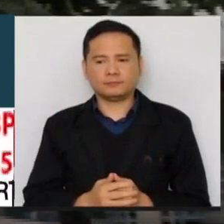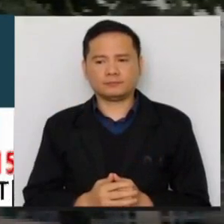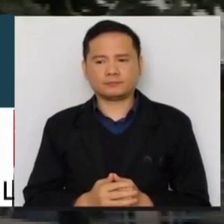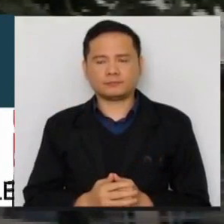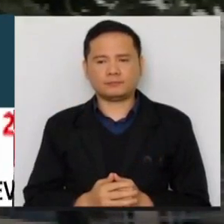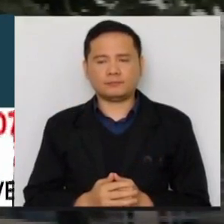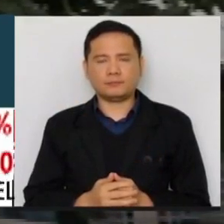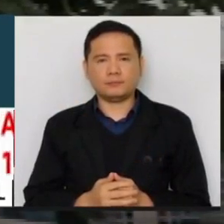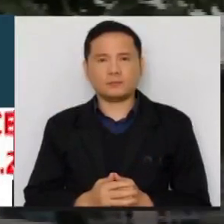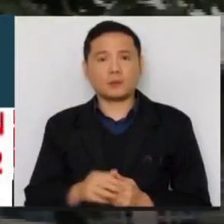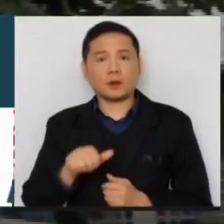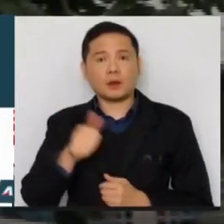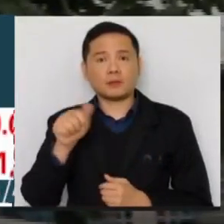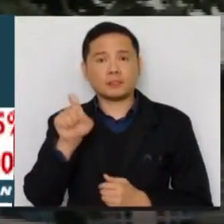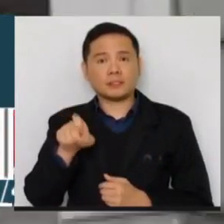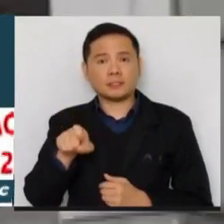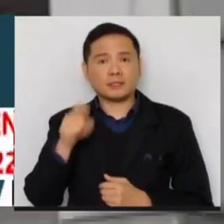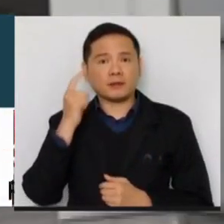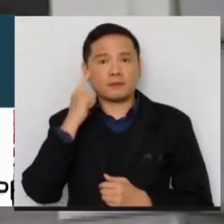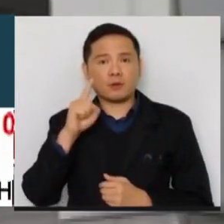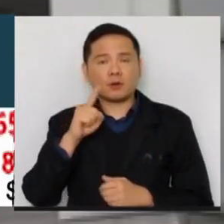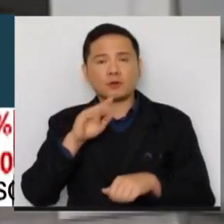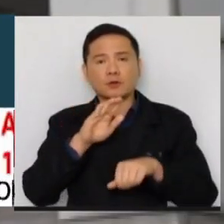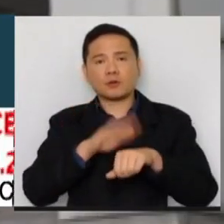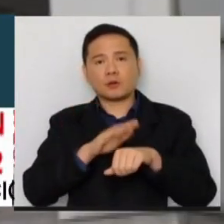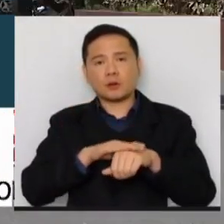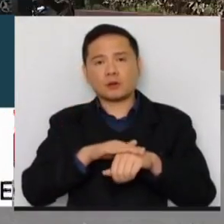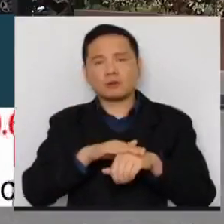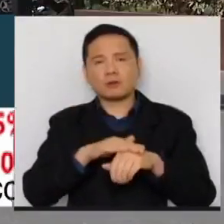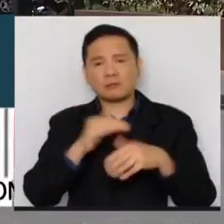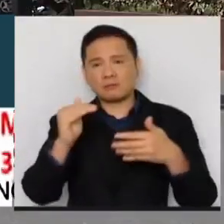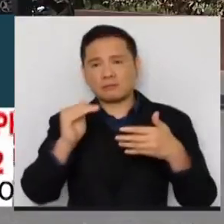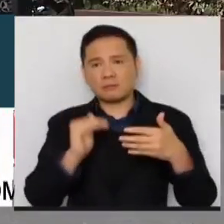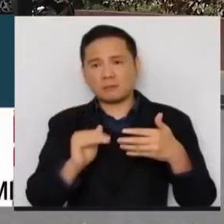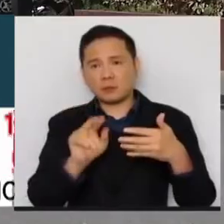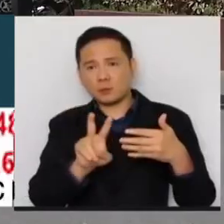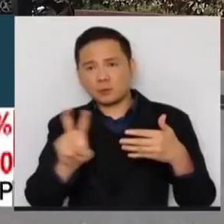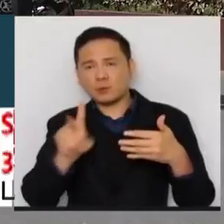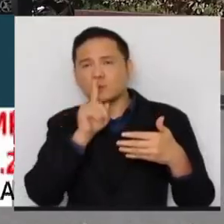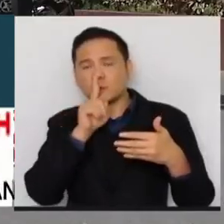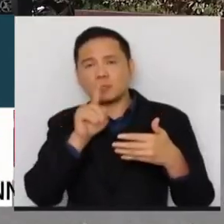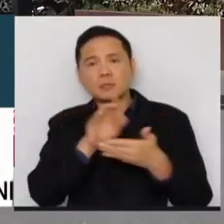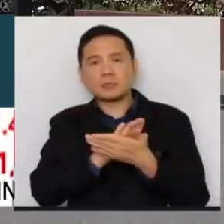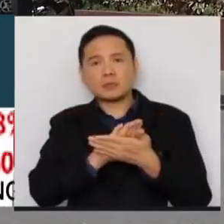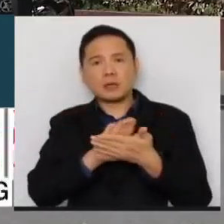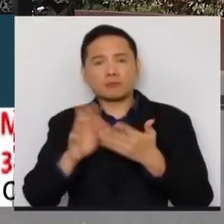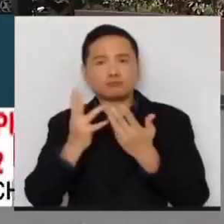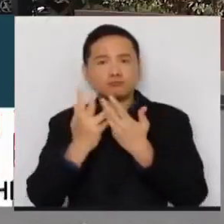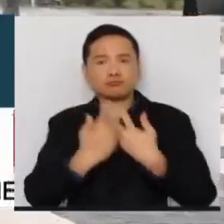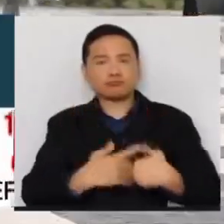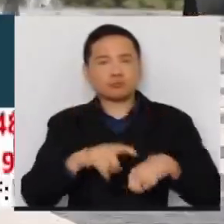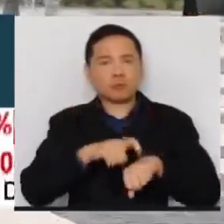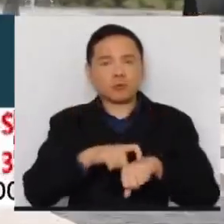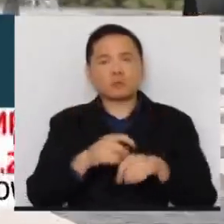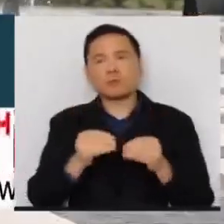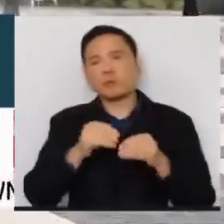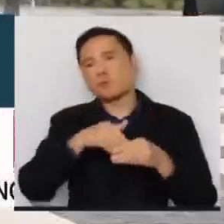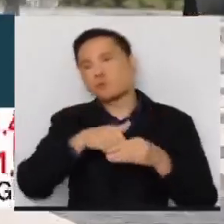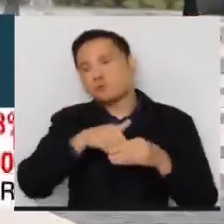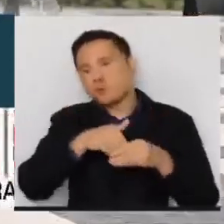kailangan talaga dito sa alert level 2 is medyo maganda yung timing eh. Kasi di ba luluag tayo, papunta sa Pasko,